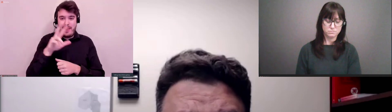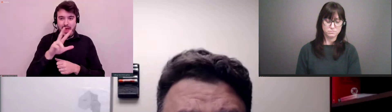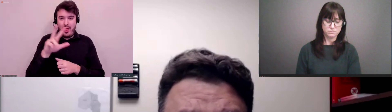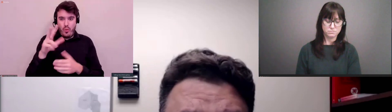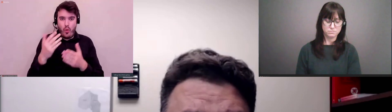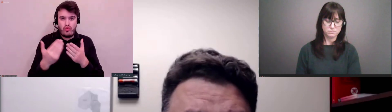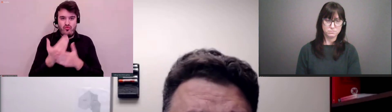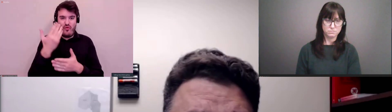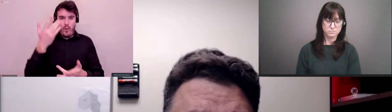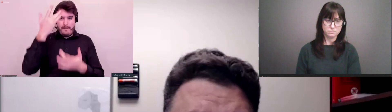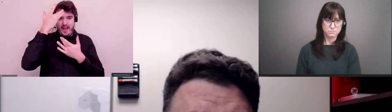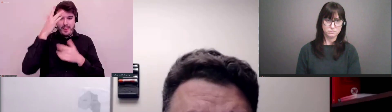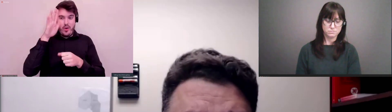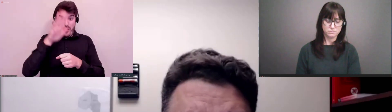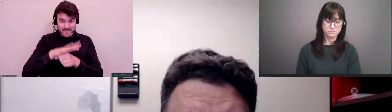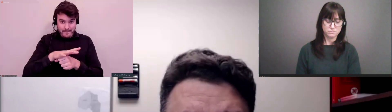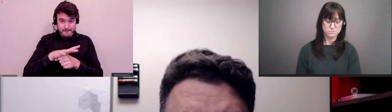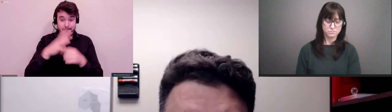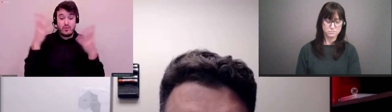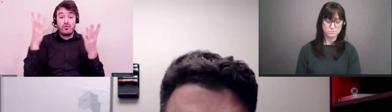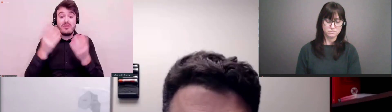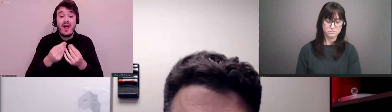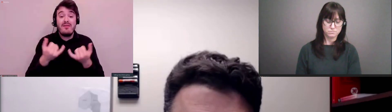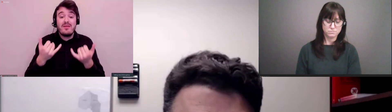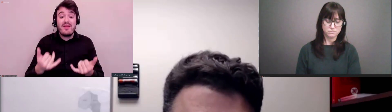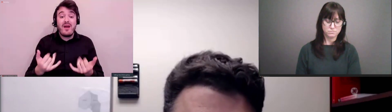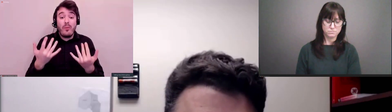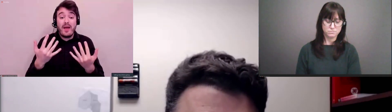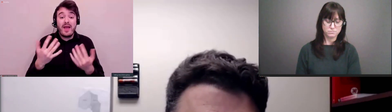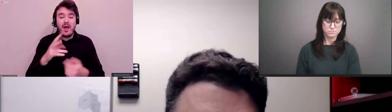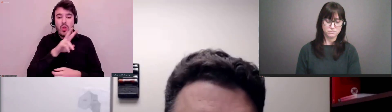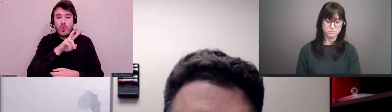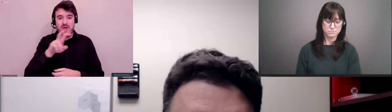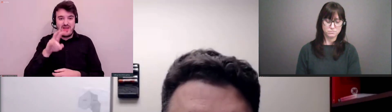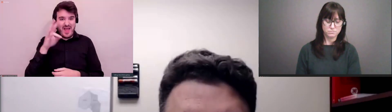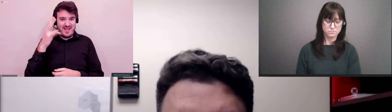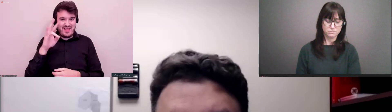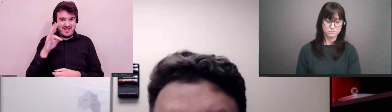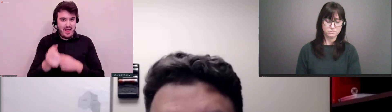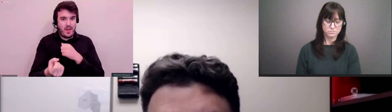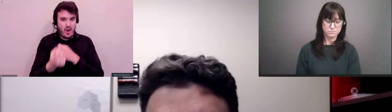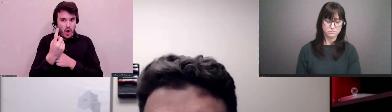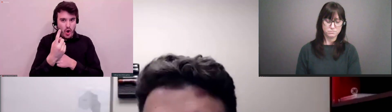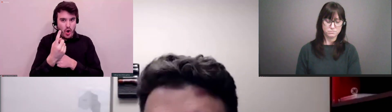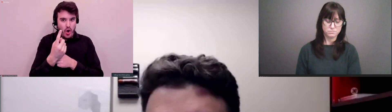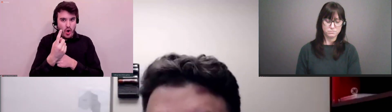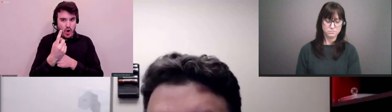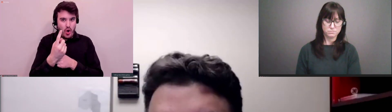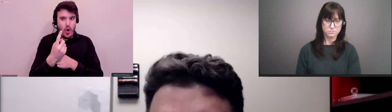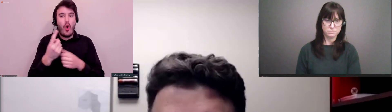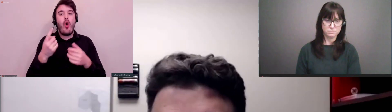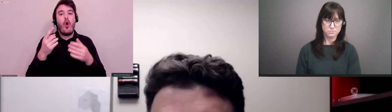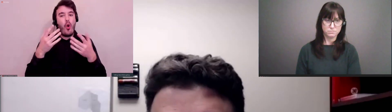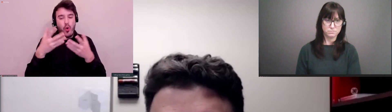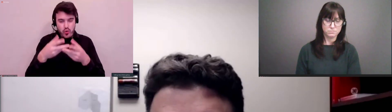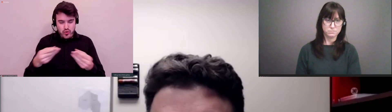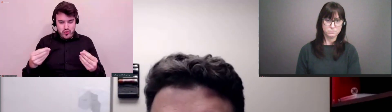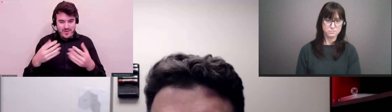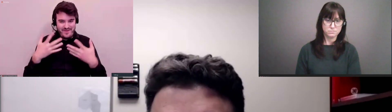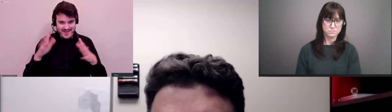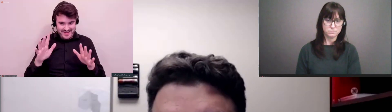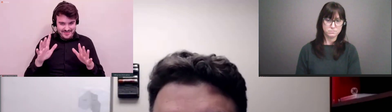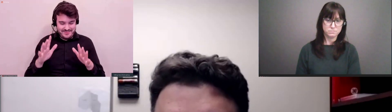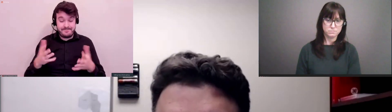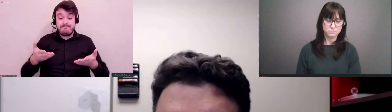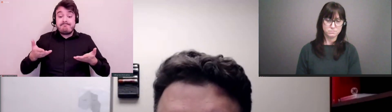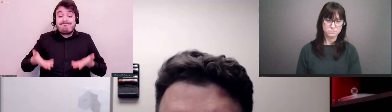maintenant 217 cas résolus. Il y a présentement 42 personnes à l'hôpital